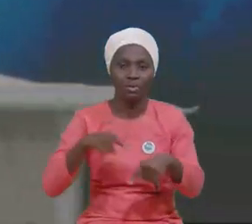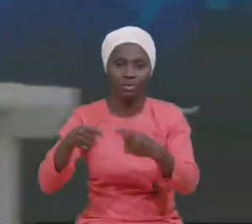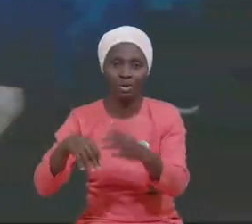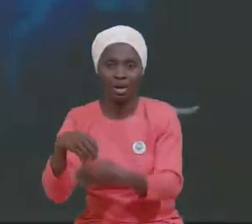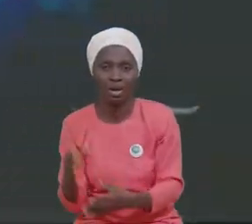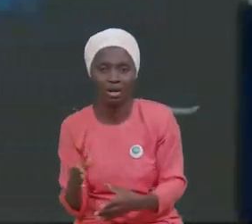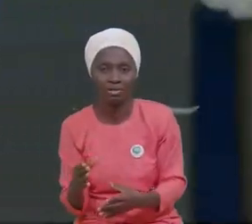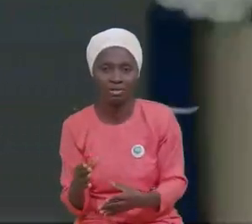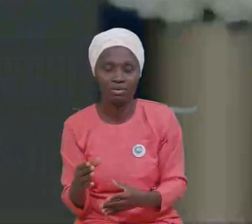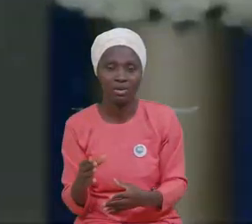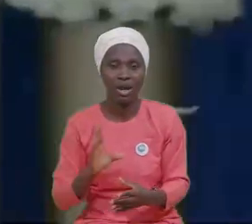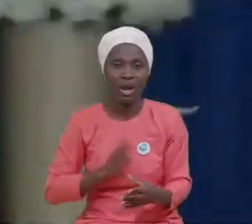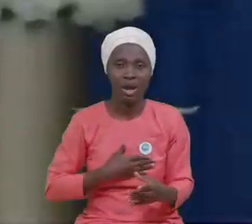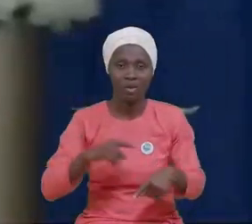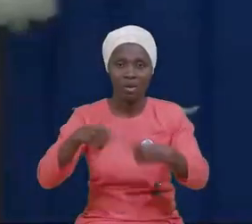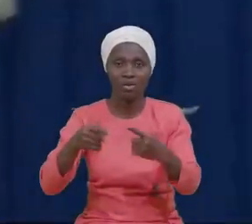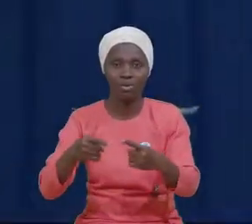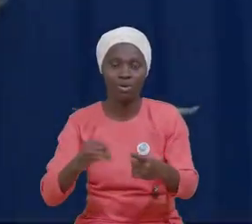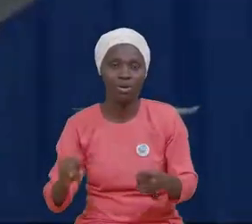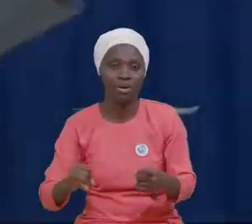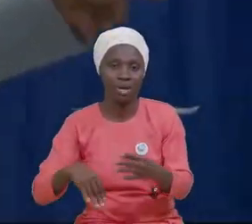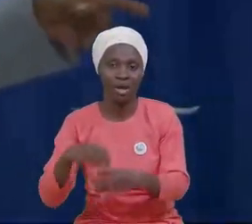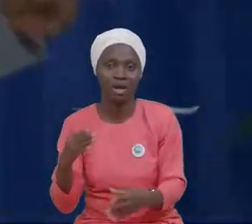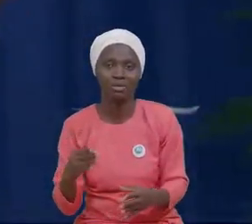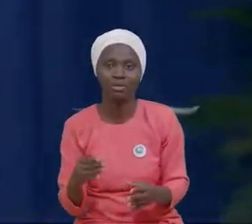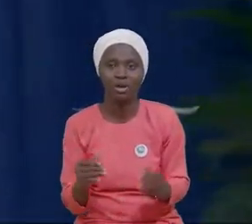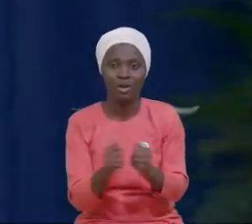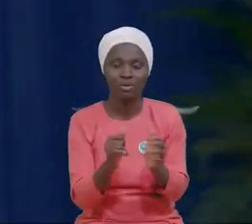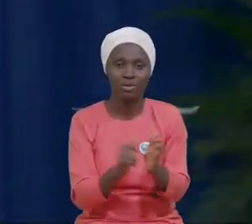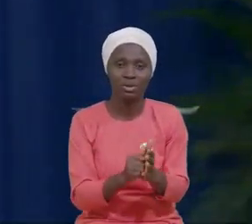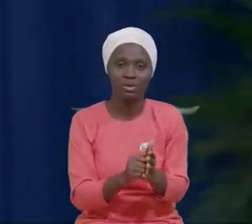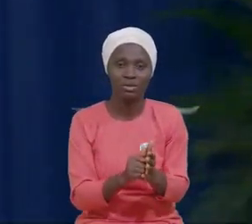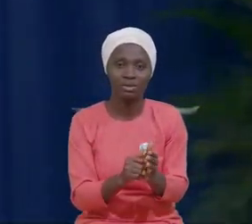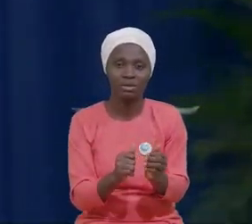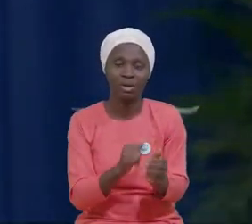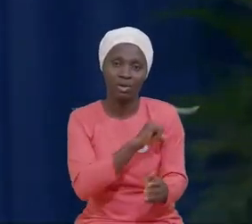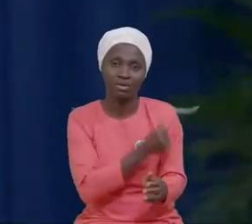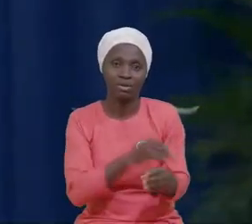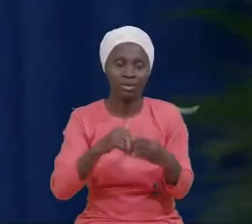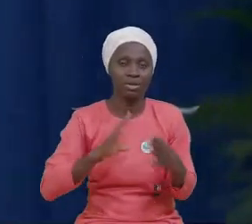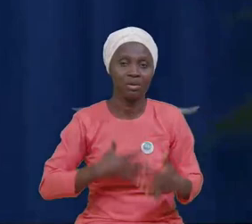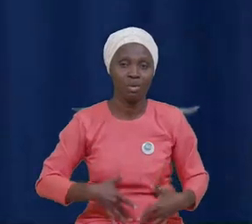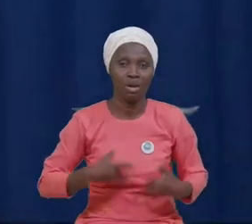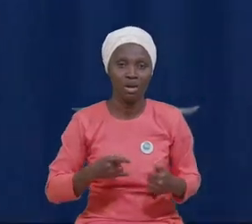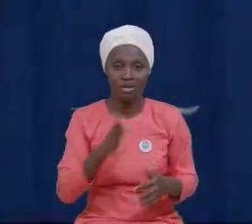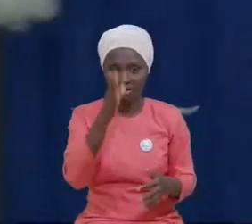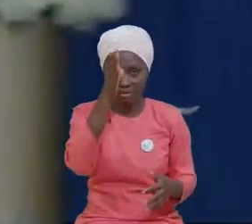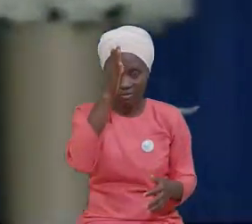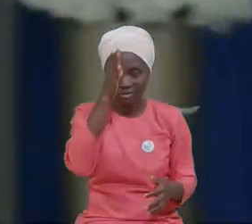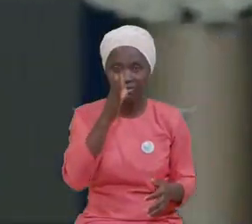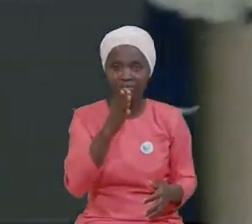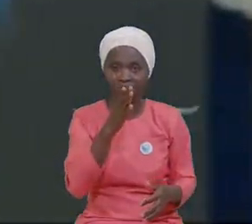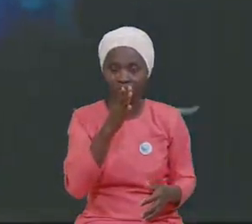sortait. Et quand on sortait avec cette autorité de nos vies, un père, une mère,